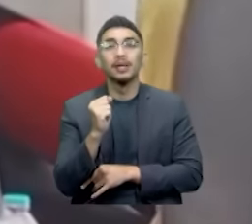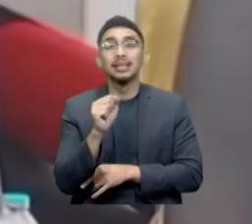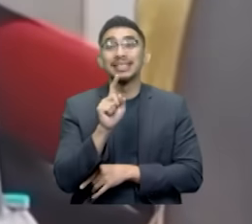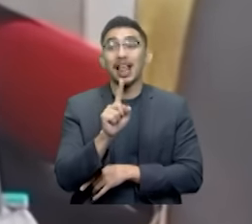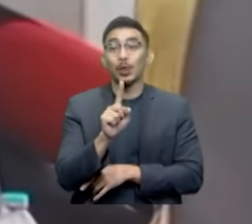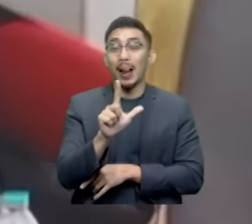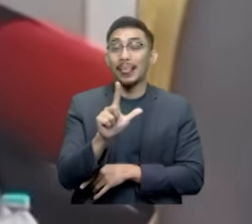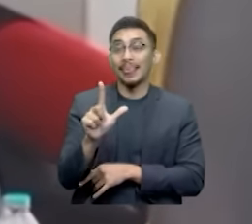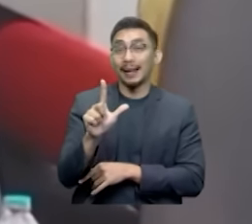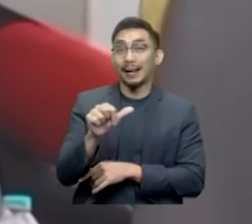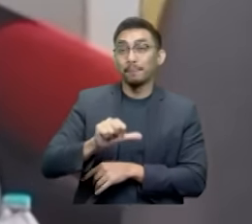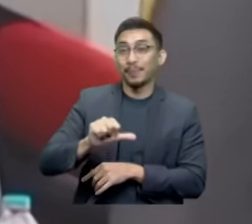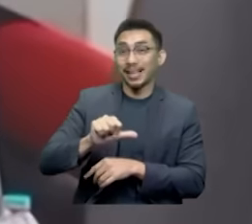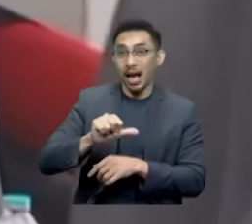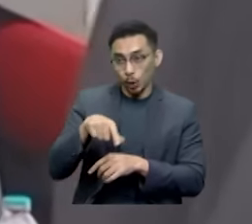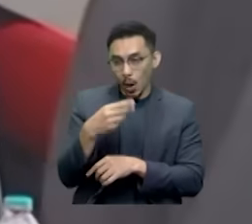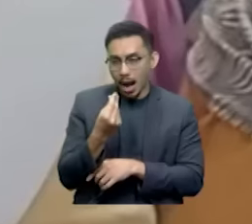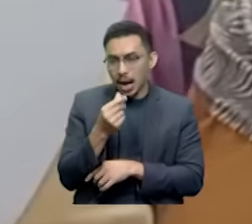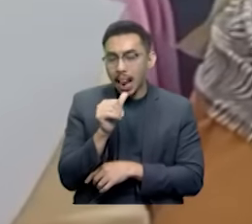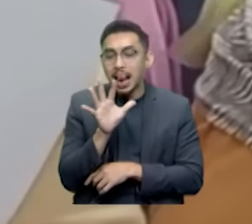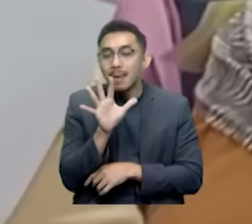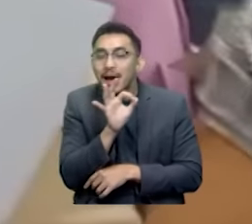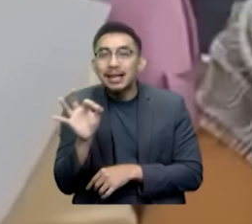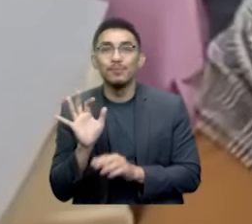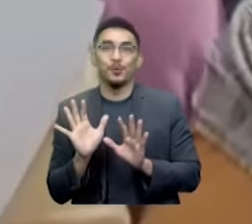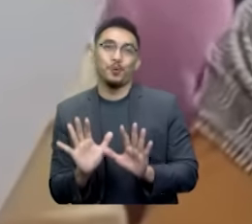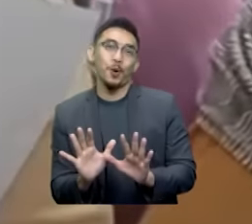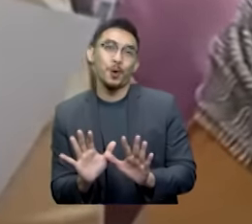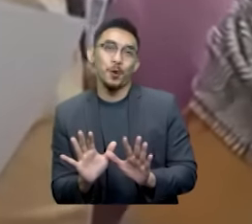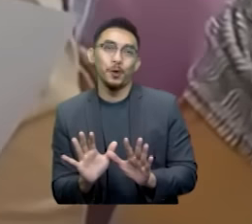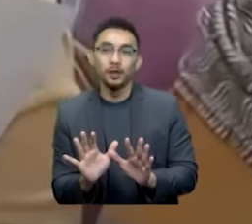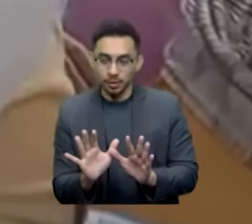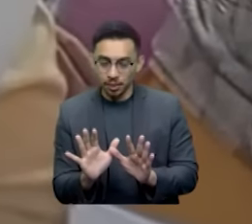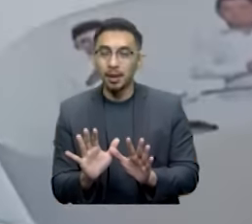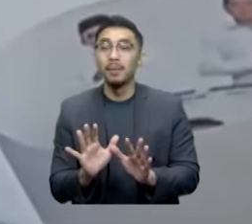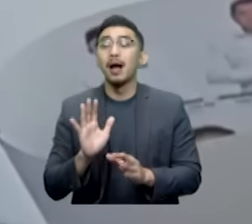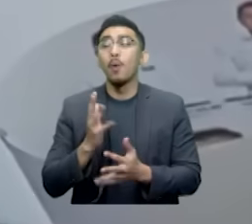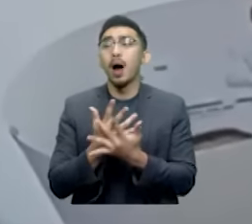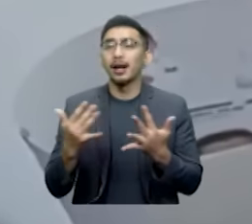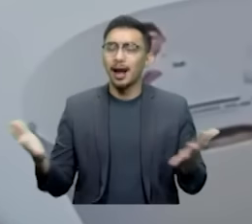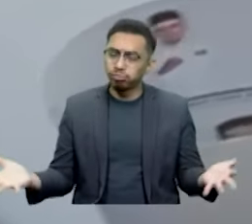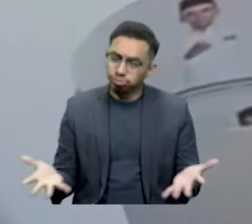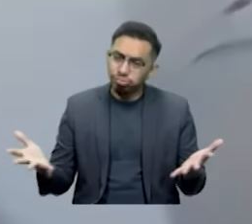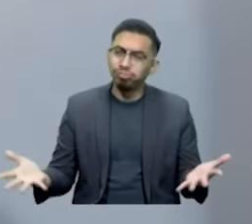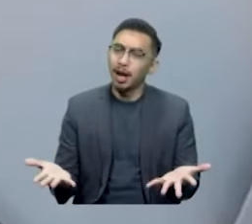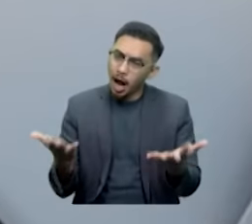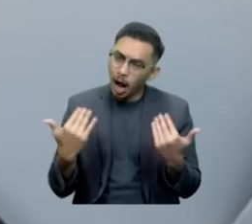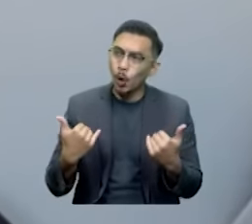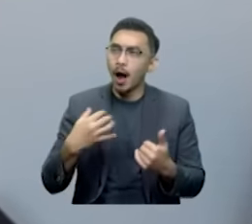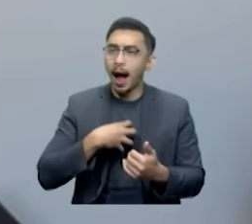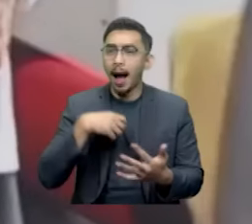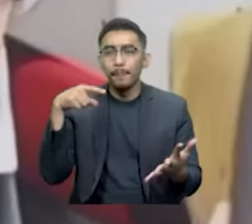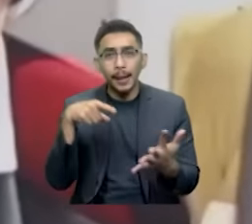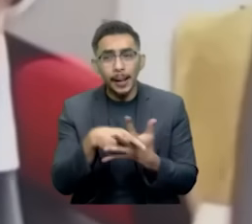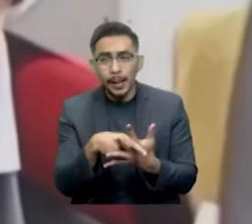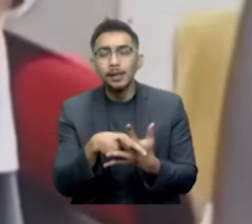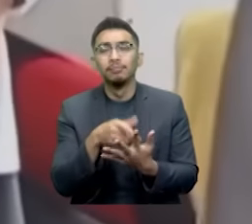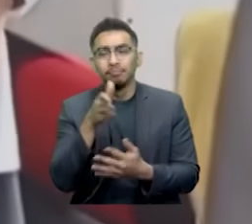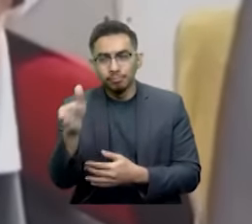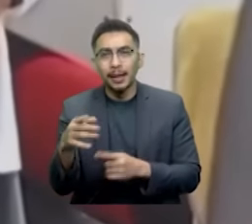seharga Rp5.000. Dalam kegiatan ini, warga juga didorong dan diajak untuk menggunakan hak pilihnya dengan datang ke tempat pemungutan suara